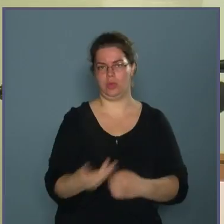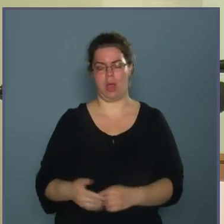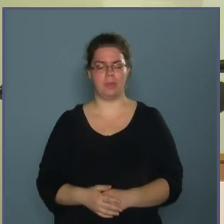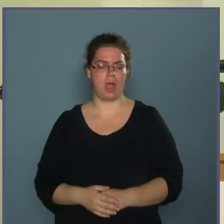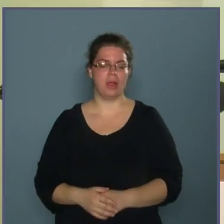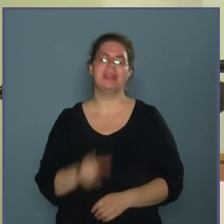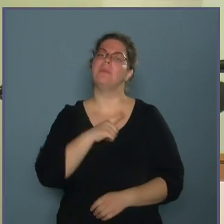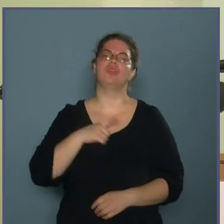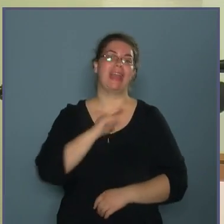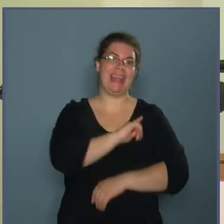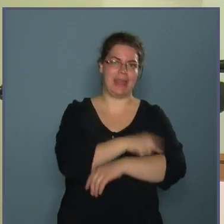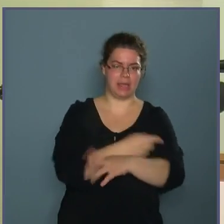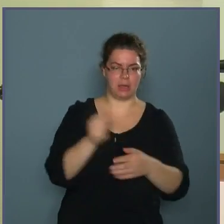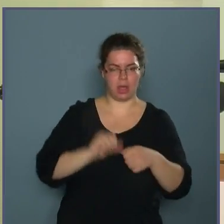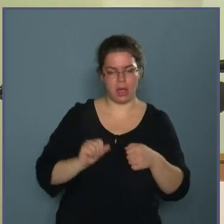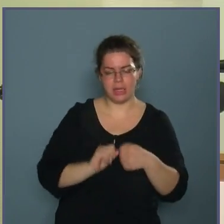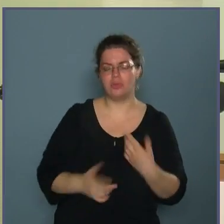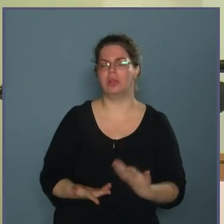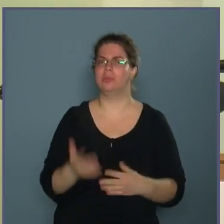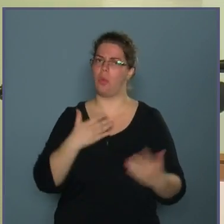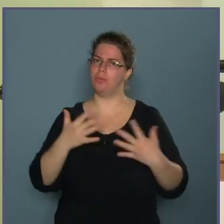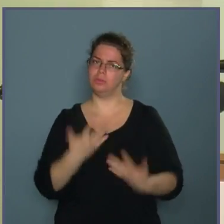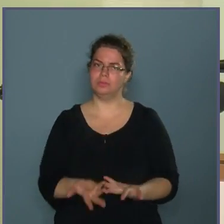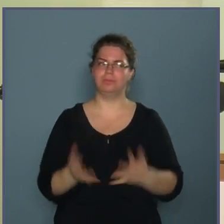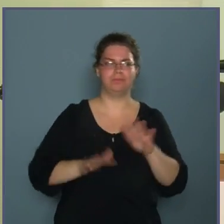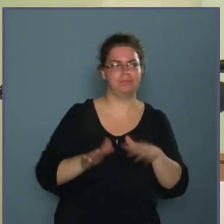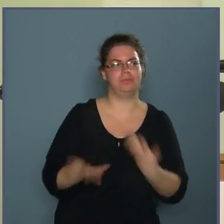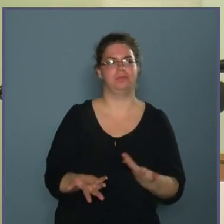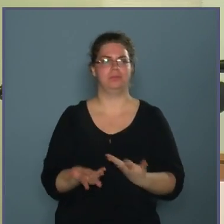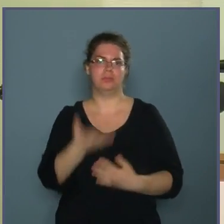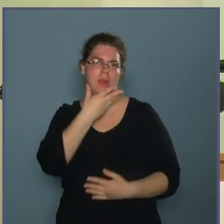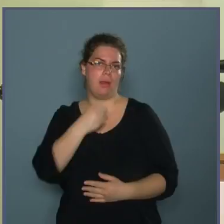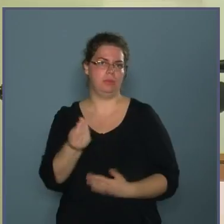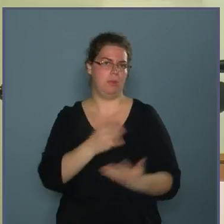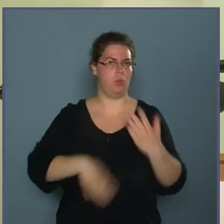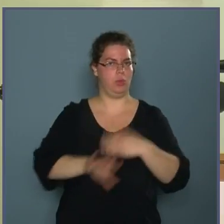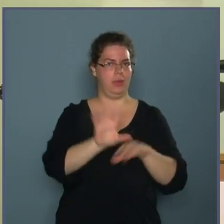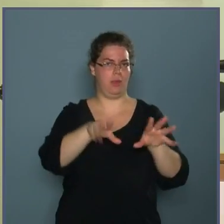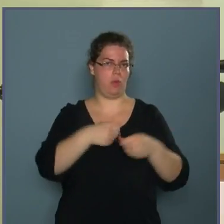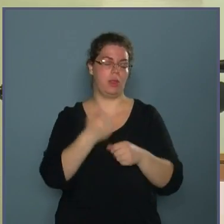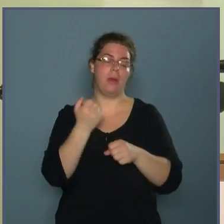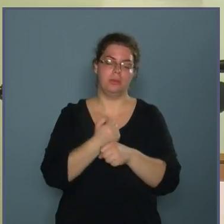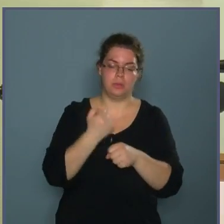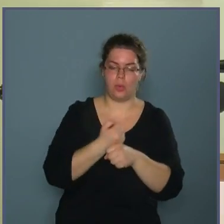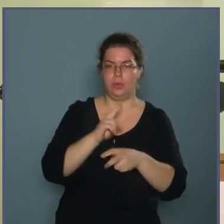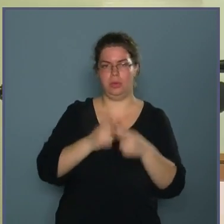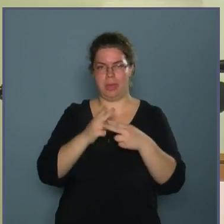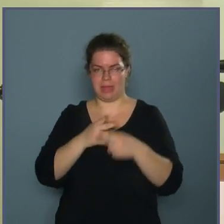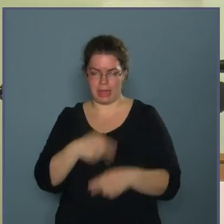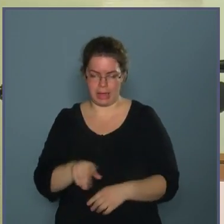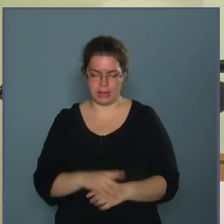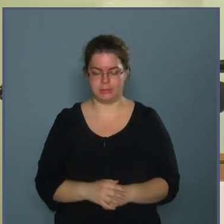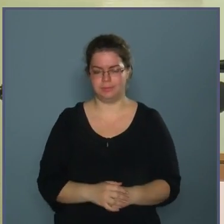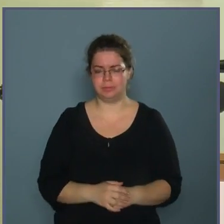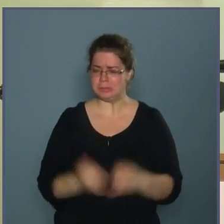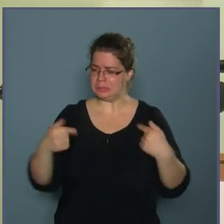csak energiatakarékosabb, hanem komfortosabb, megszépült környezet fogadja betegeinket és dolgozóinkat. Az idei